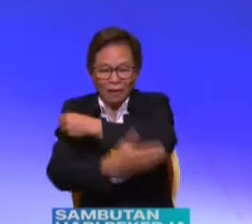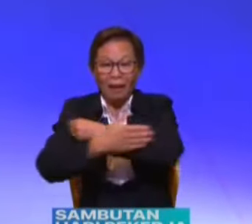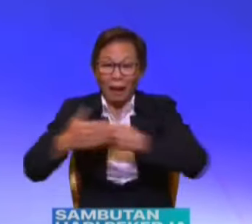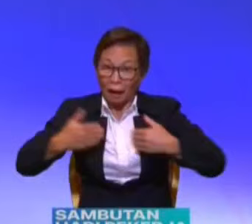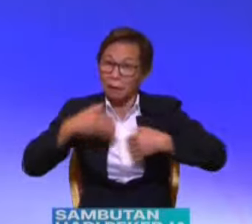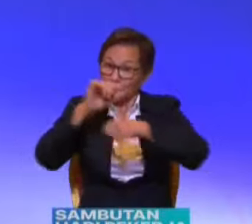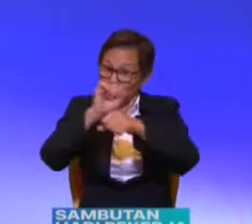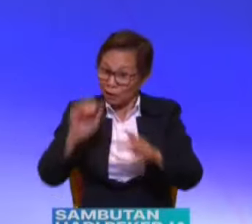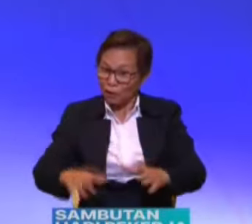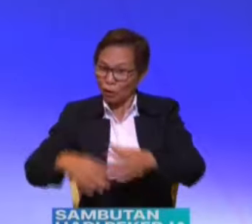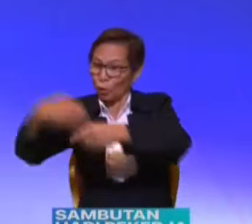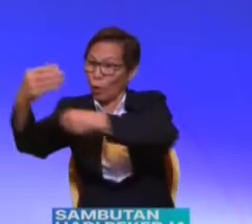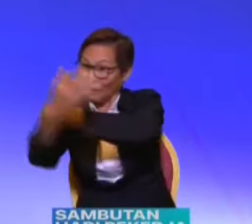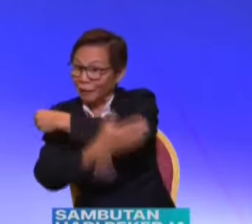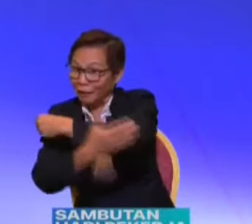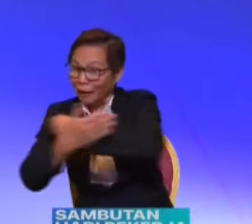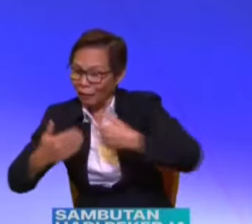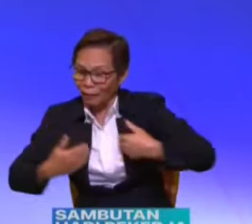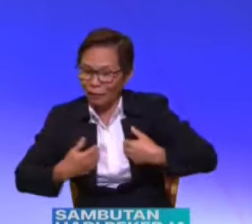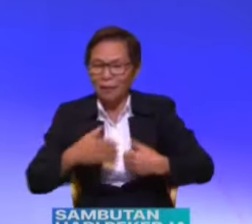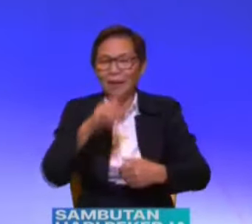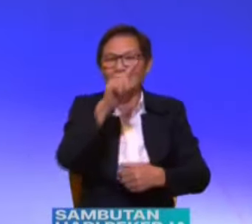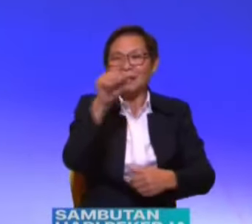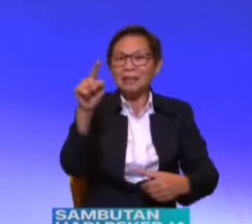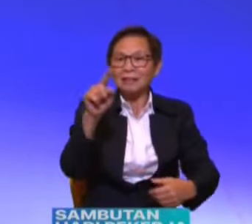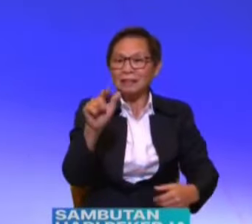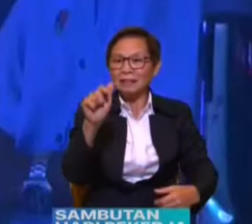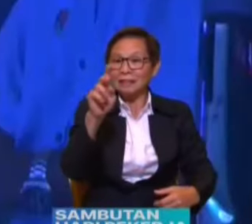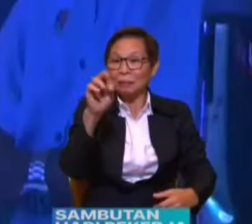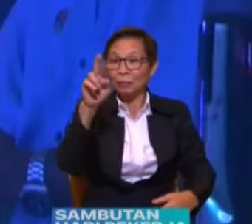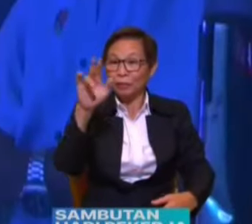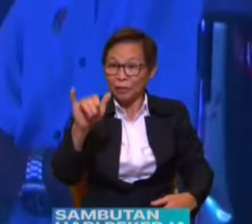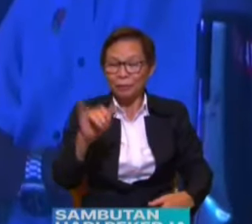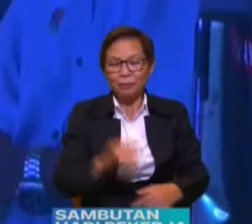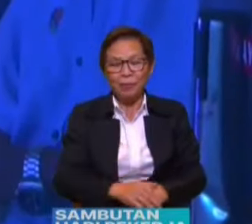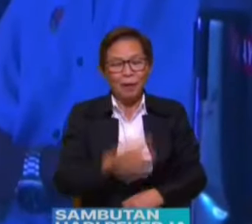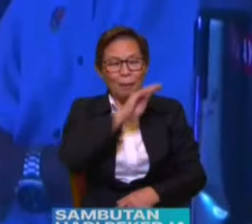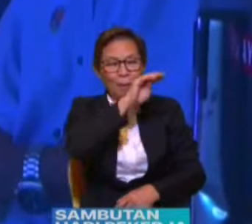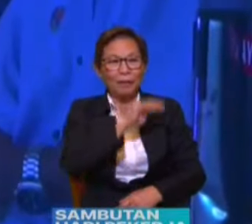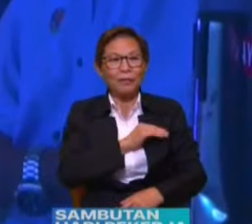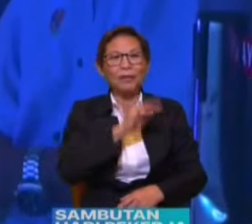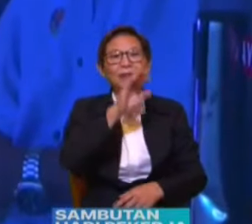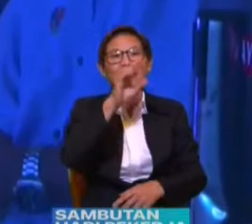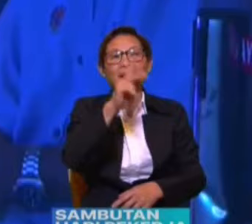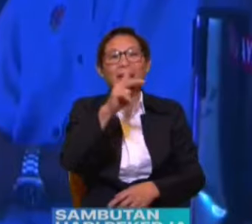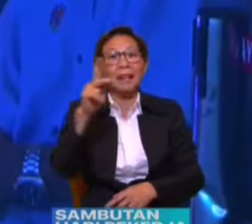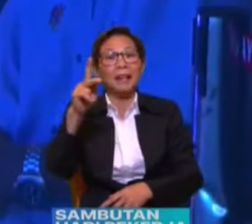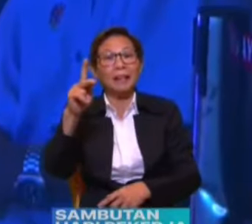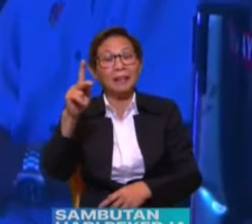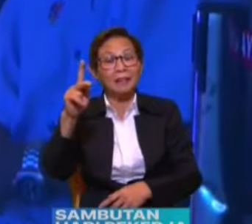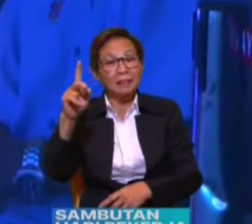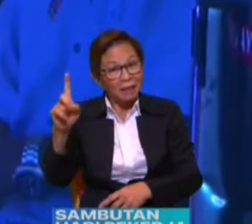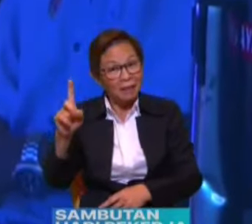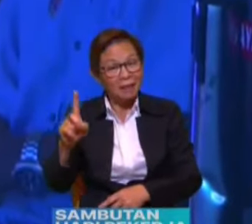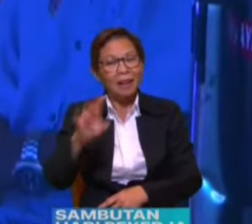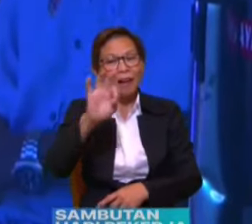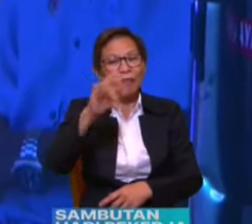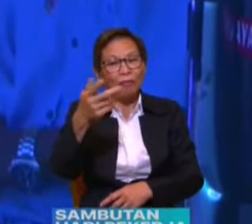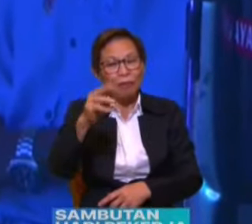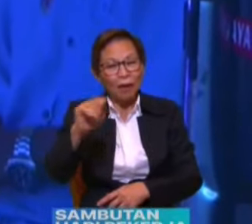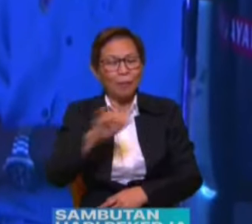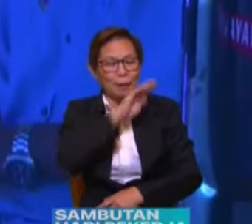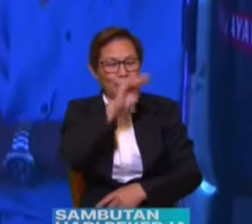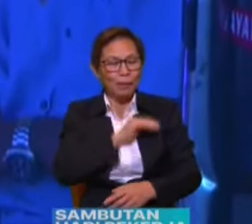ya, Saudara Zamri, Menteri Komunikasi Saudara Fahmi, Menteri